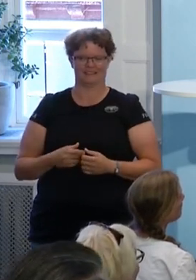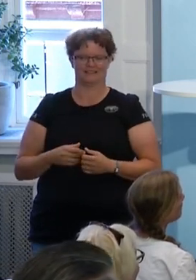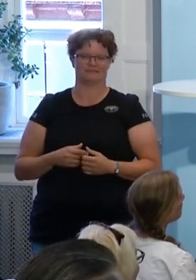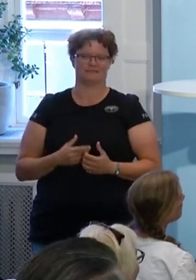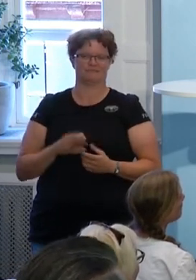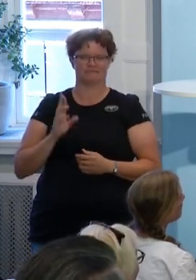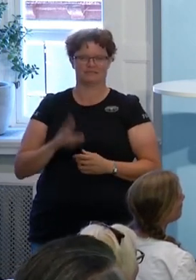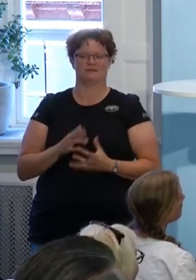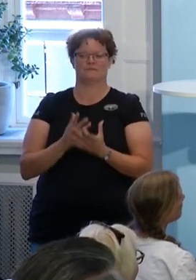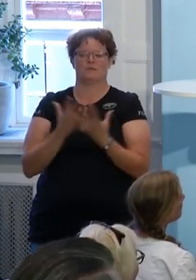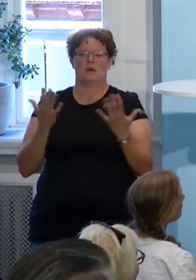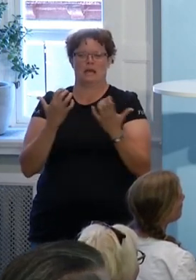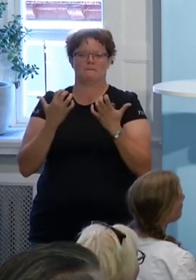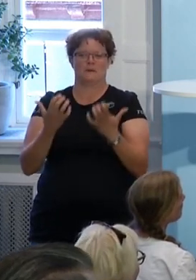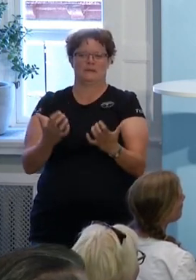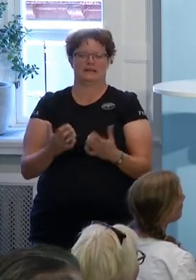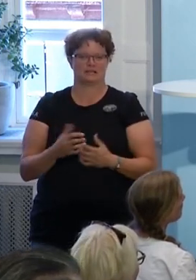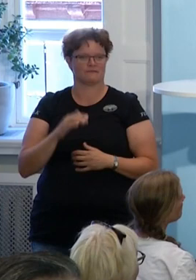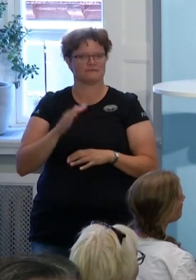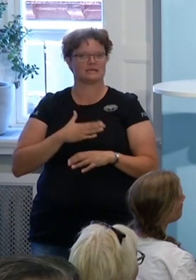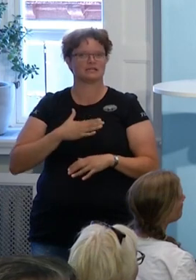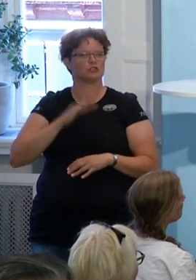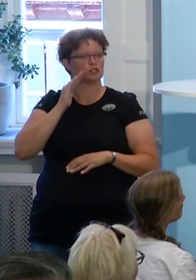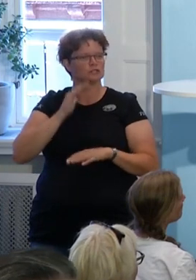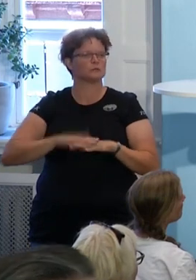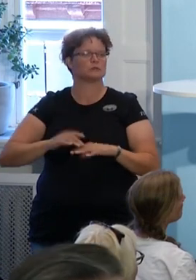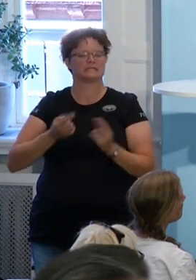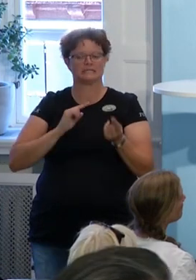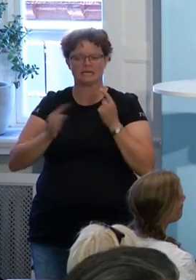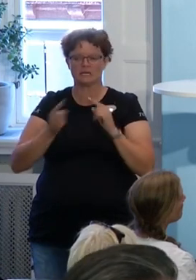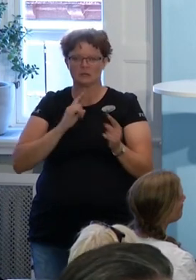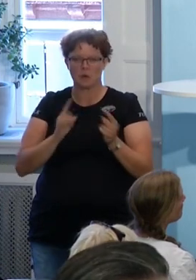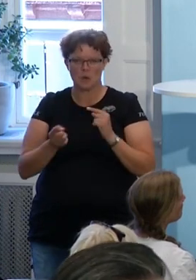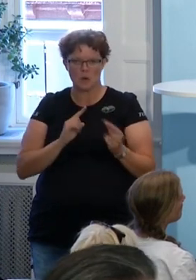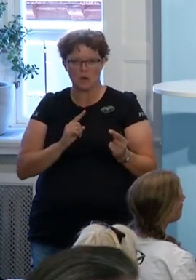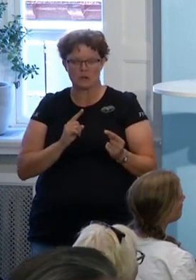dimension för att lyssna på en diskussion i